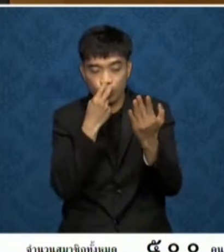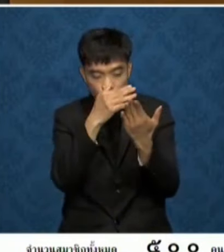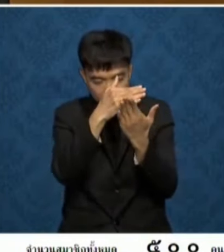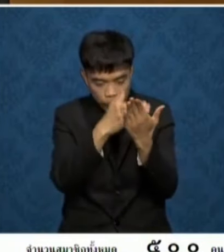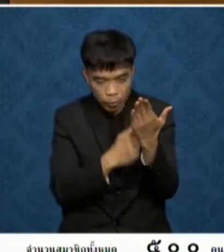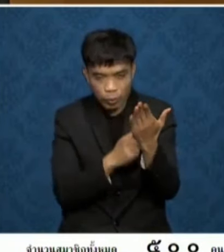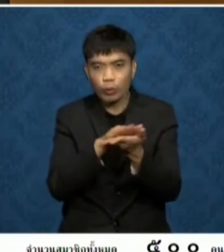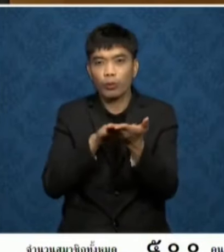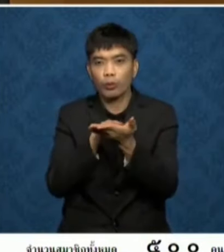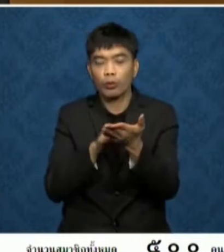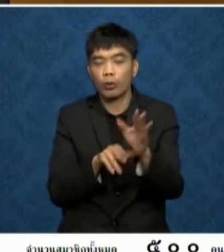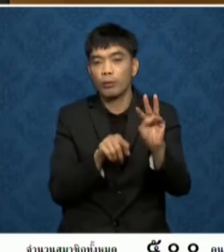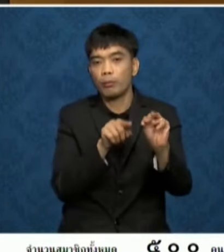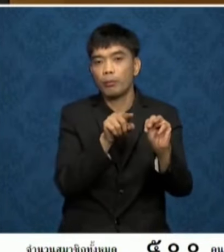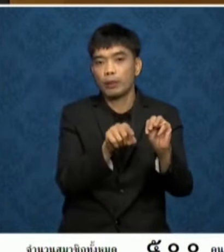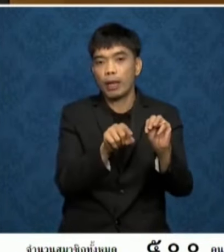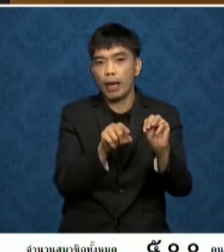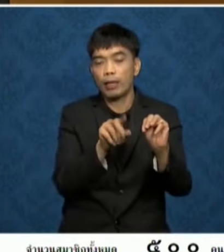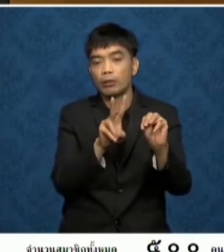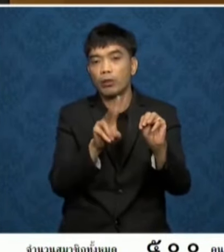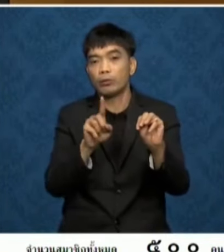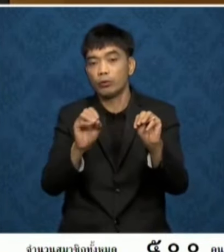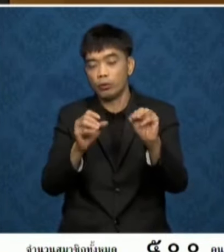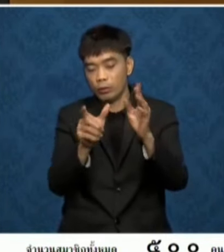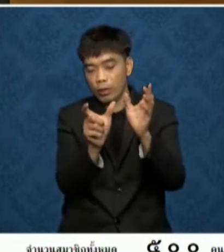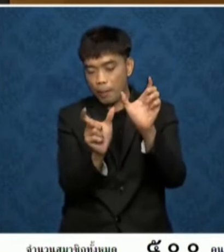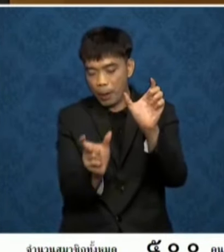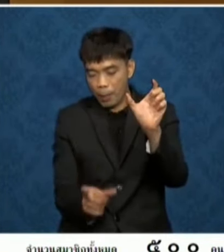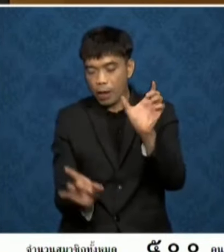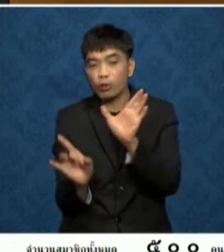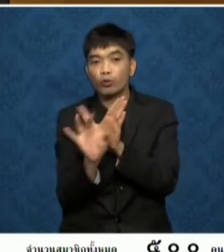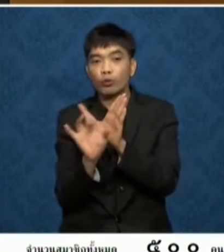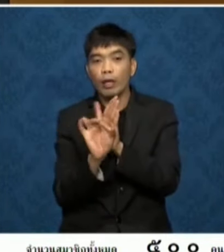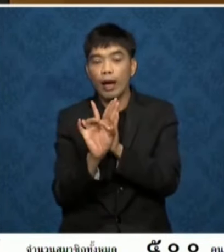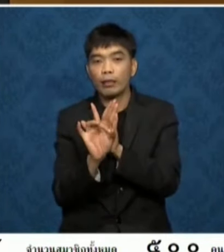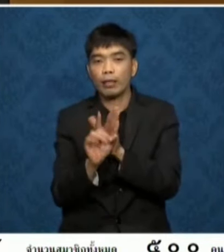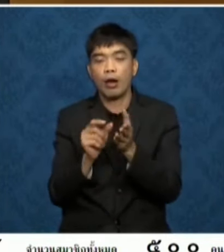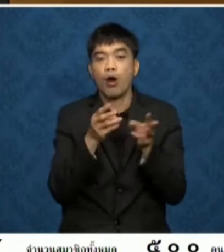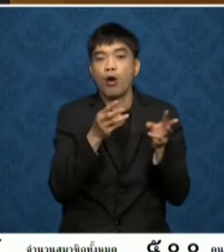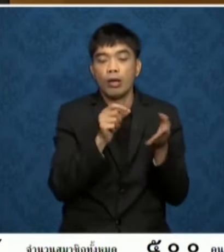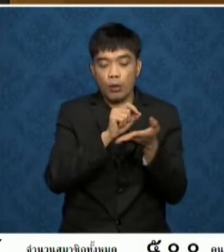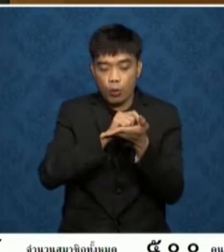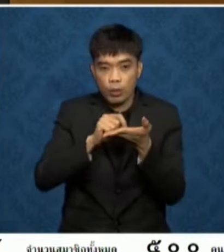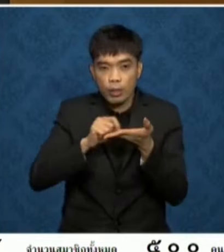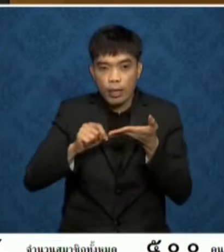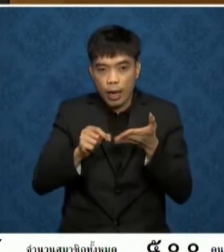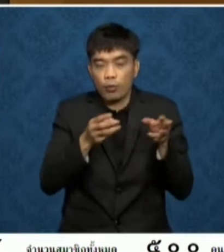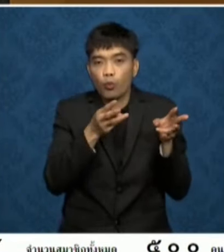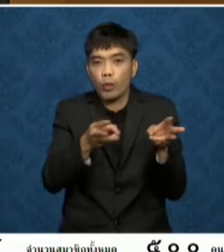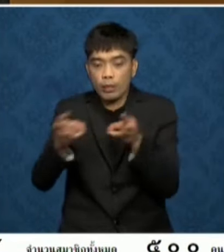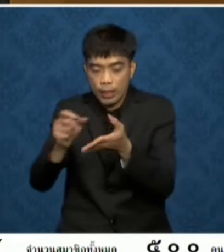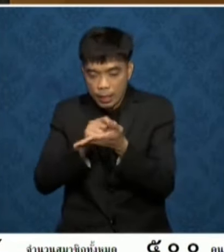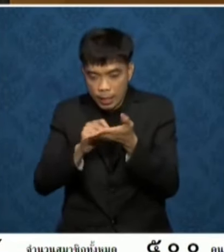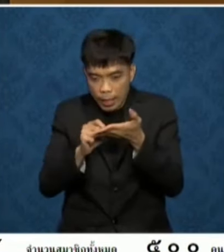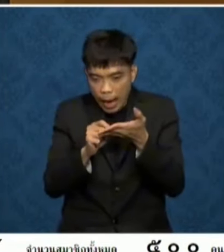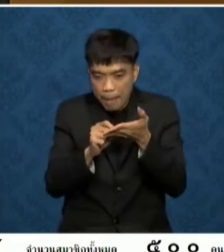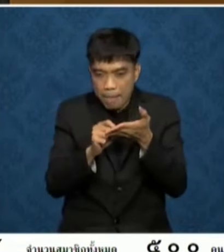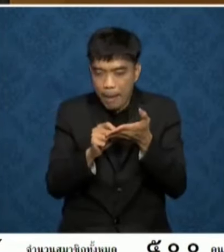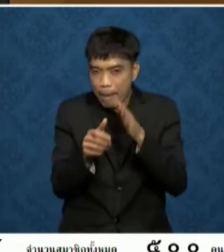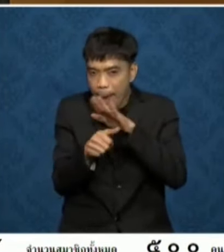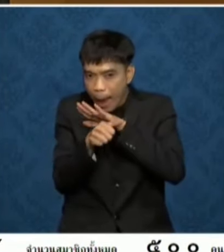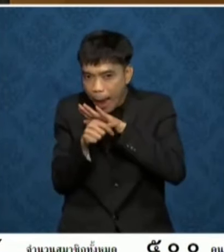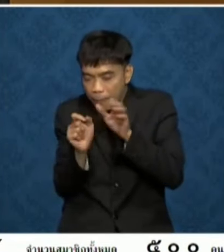211 210วรรคท้ายนะฮะเป็นเทคนิคการเขียนกฎหมายที่ซ่อนอะไรบางอย่างอยู่